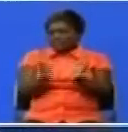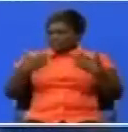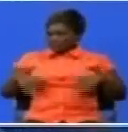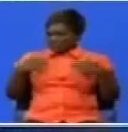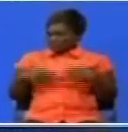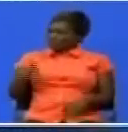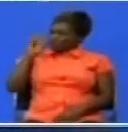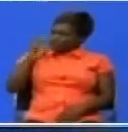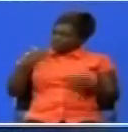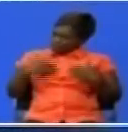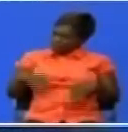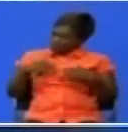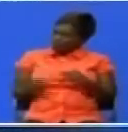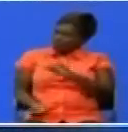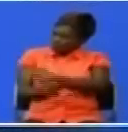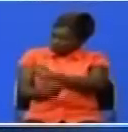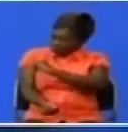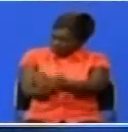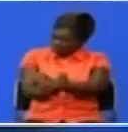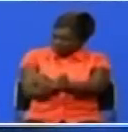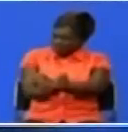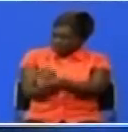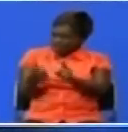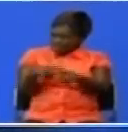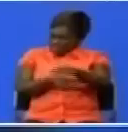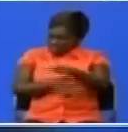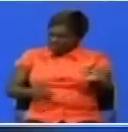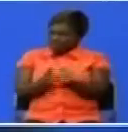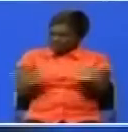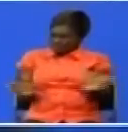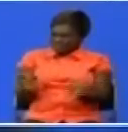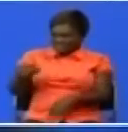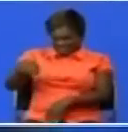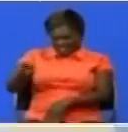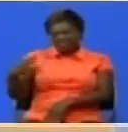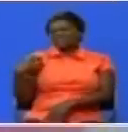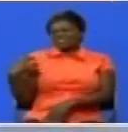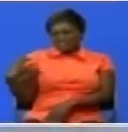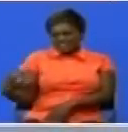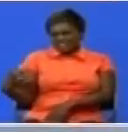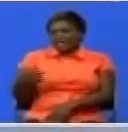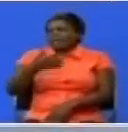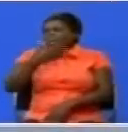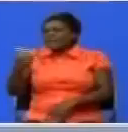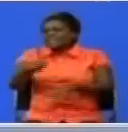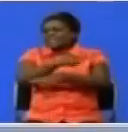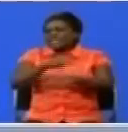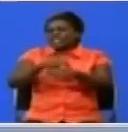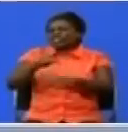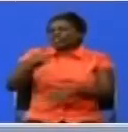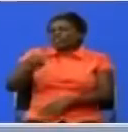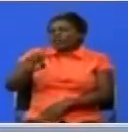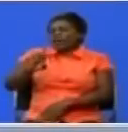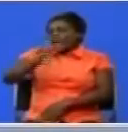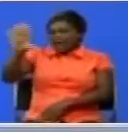that those who have gone out of their ways to steal from the public have can flaunt their wealth. Taifa bora zaidi Afrika ni Botswana